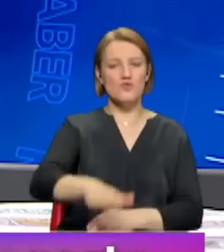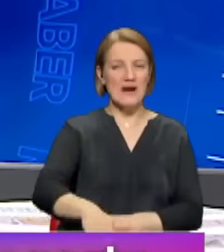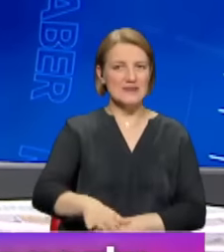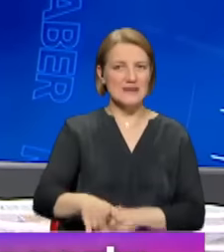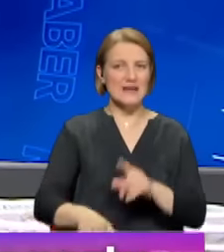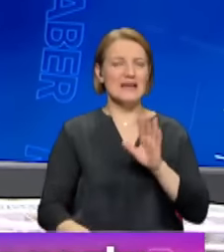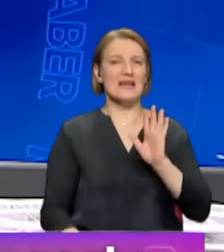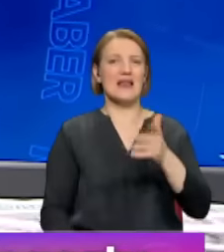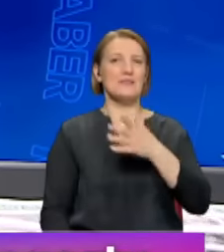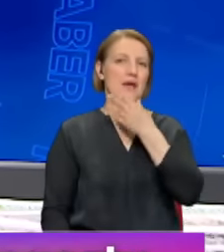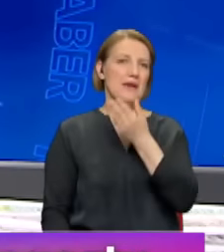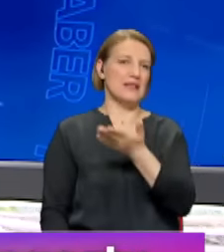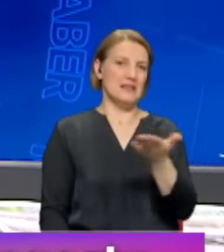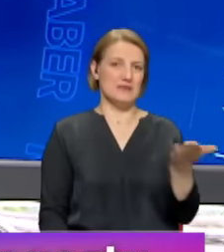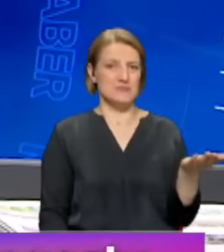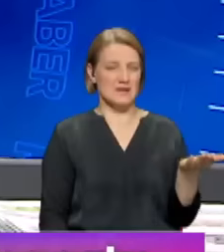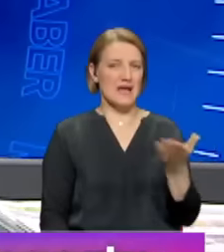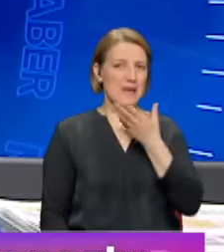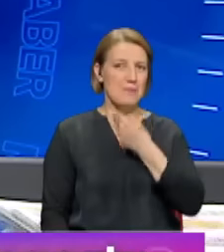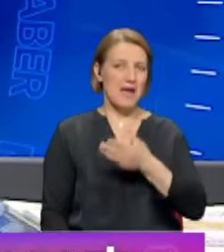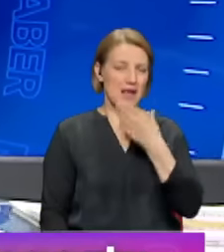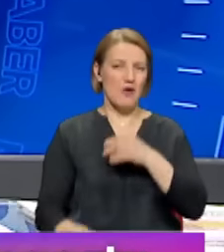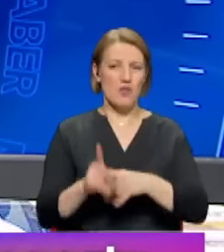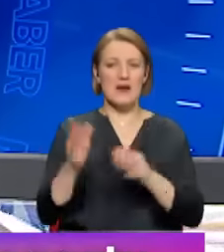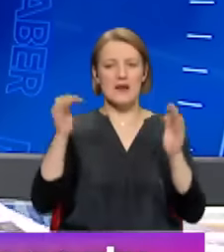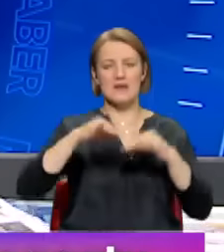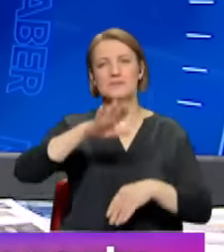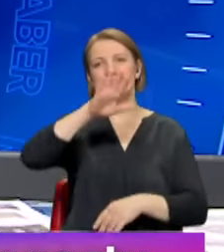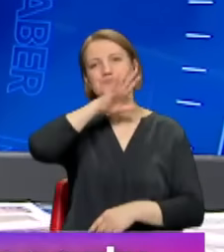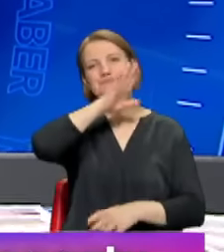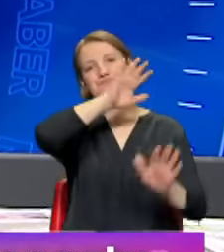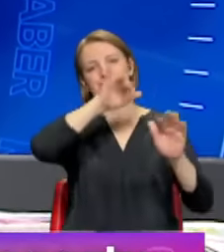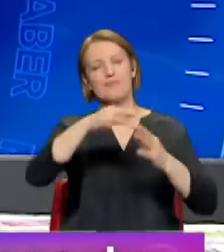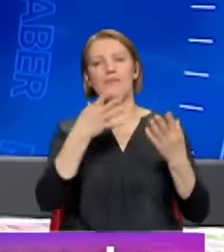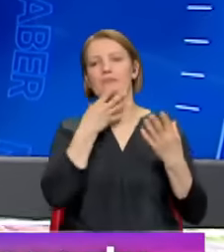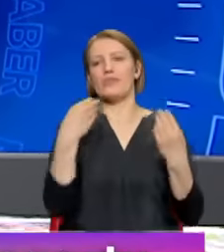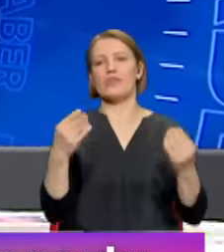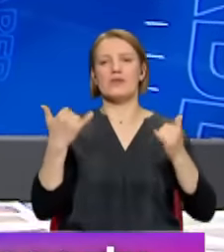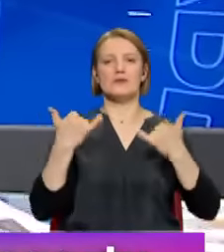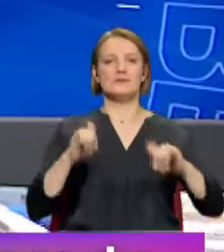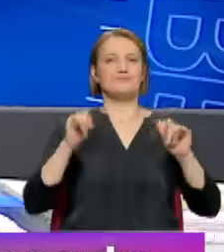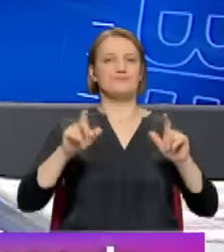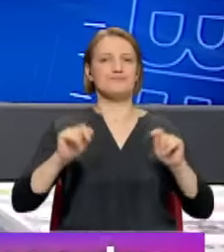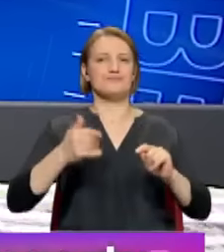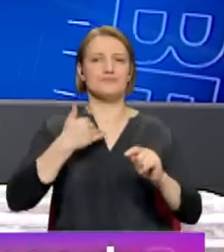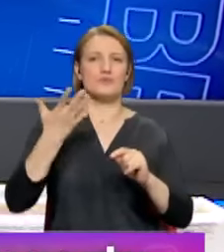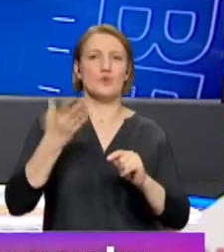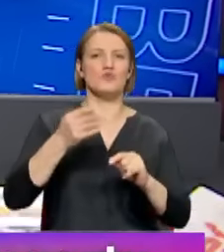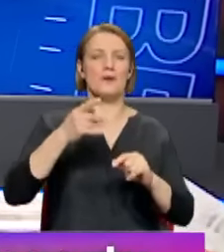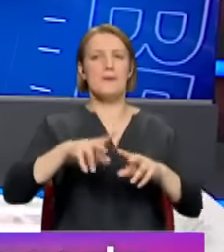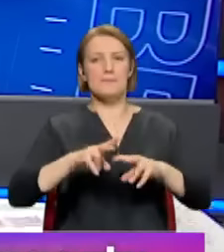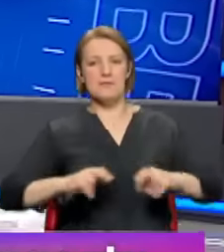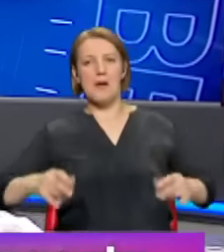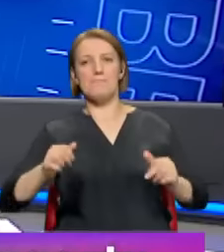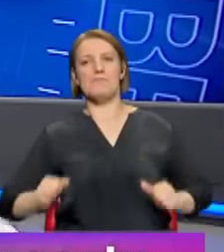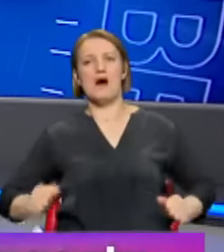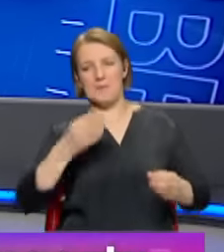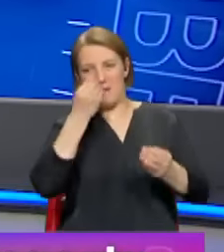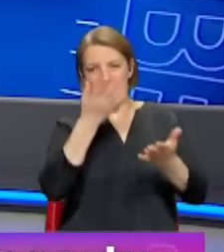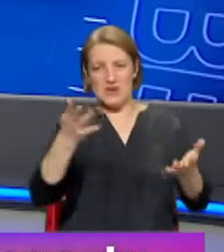ufaklıktan gelelim emeklerimize. Onlar geliyor yurt dışından güzel güzel tatil yapıyor. Biz ne olacağız? Banklarda, park